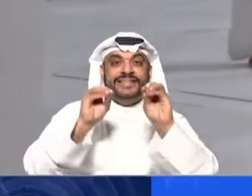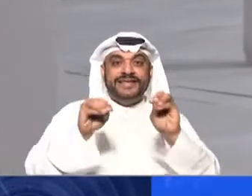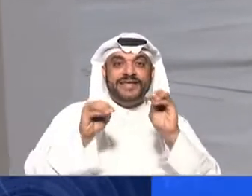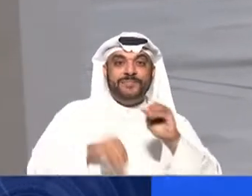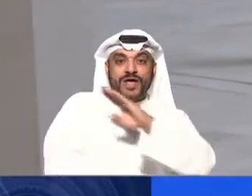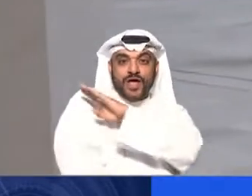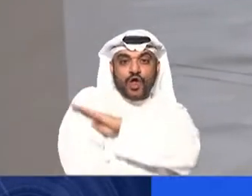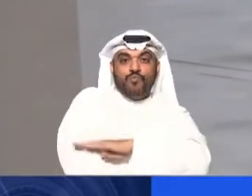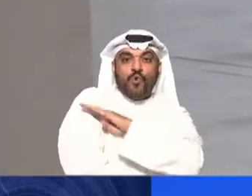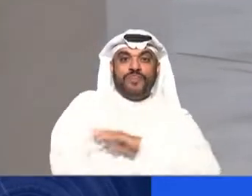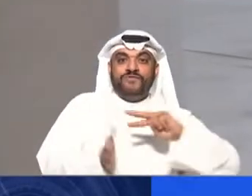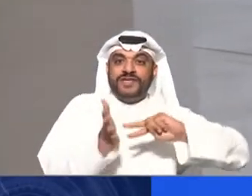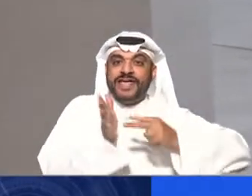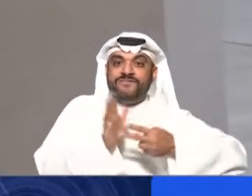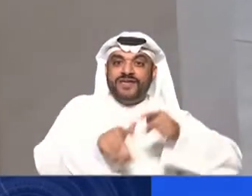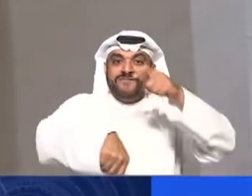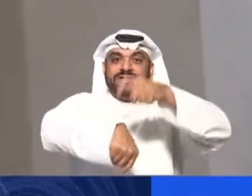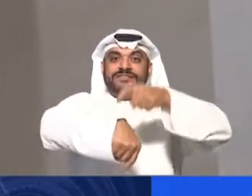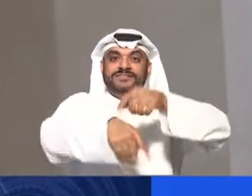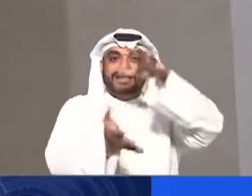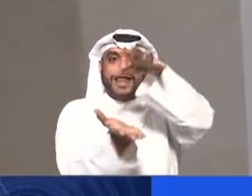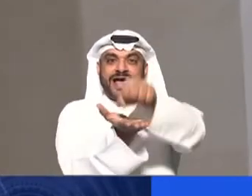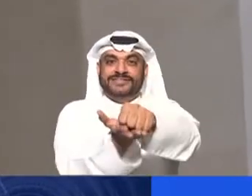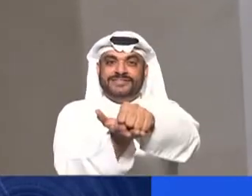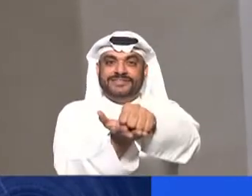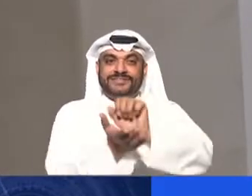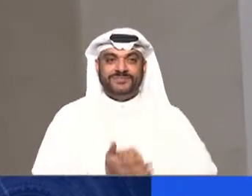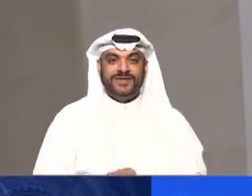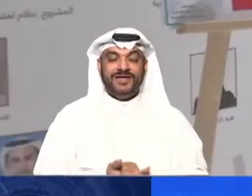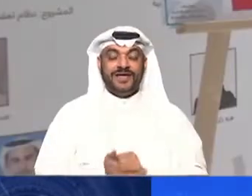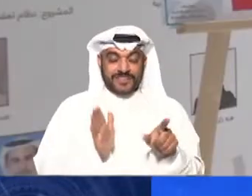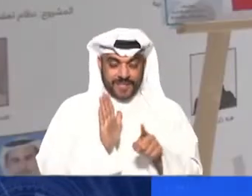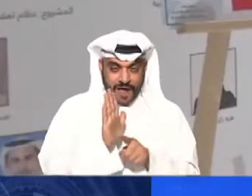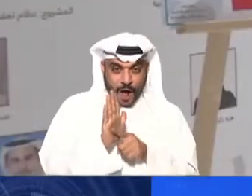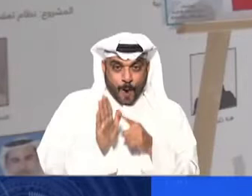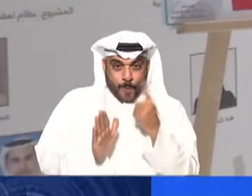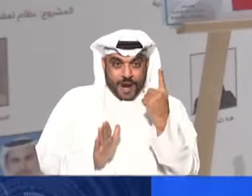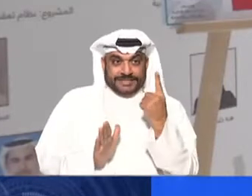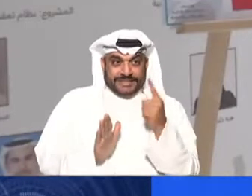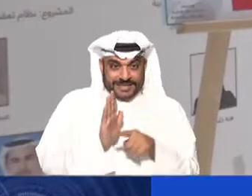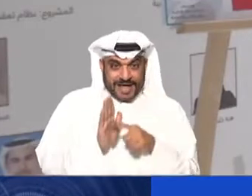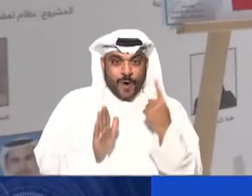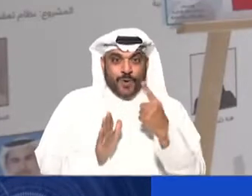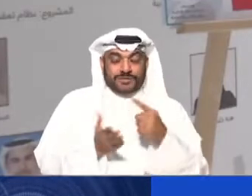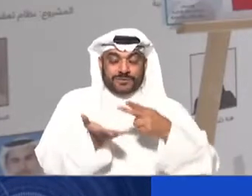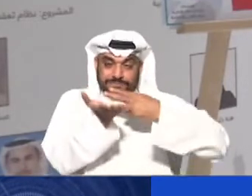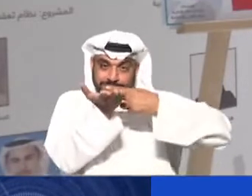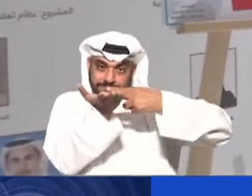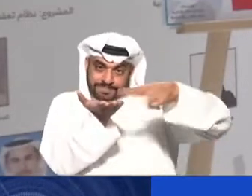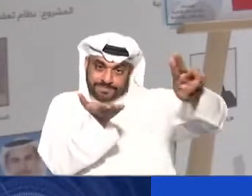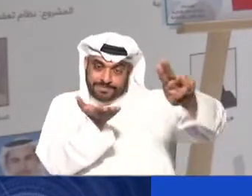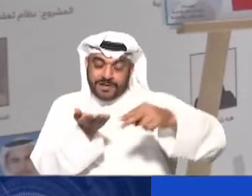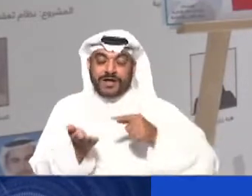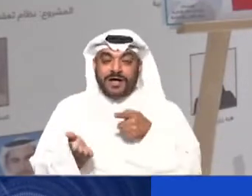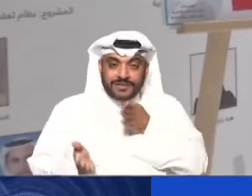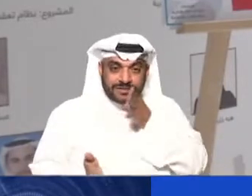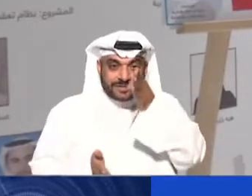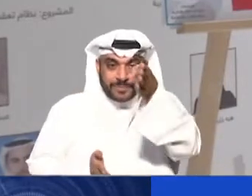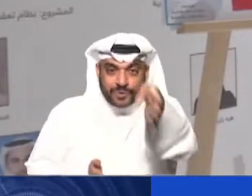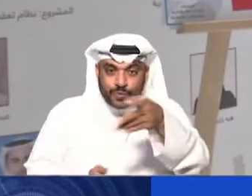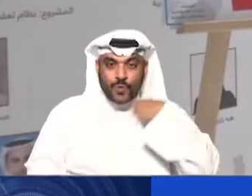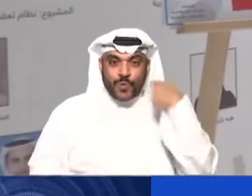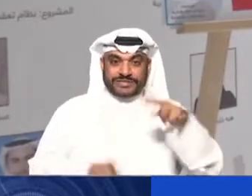والتطبيقات الإلكترونية. التصريح هذا عن طريق الباركود يكون موجود على الإيميل واصل له، يبرز عن طريق